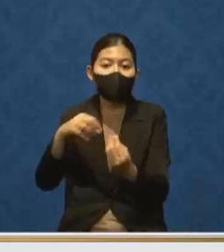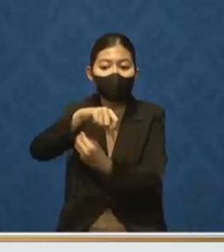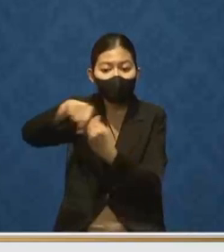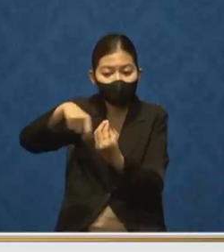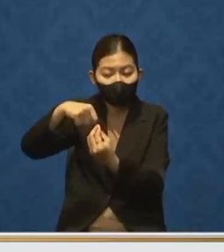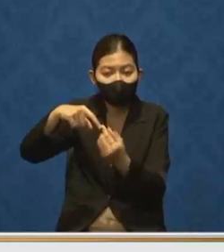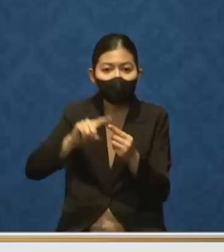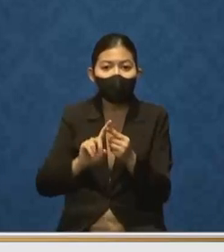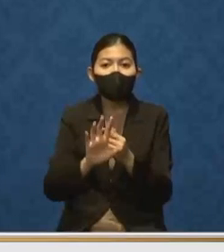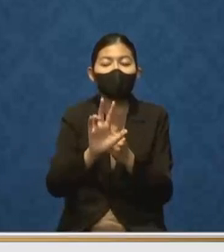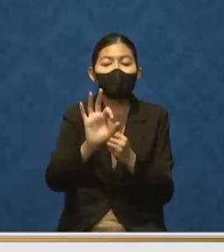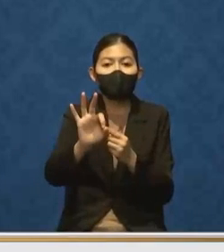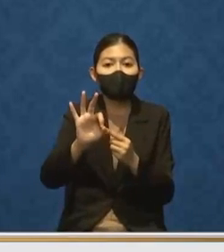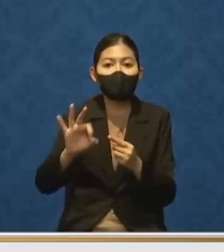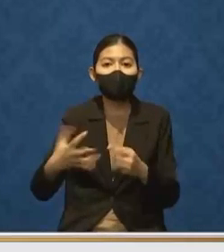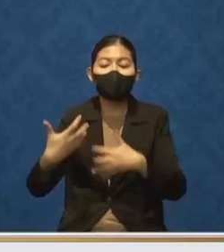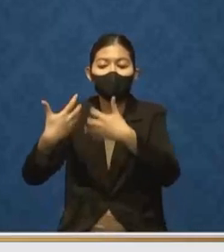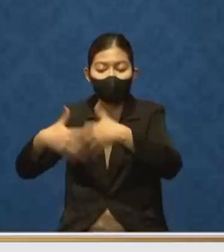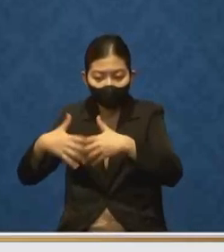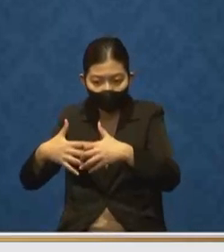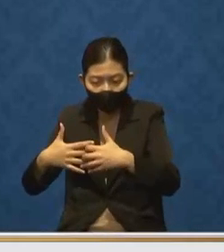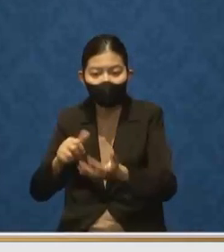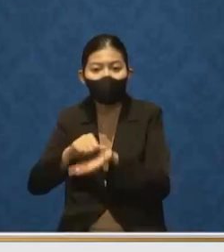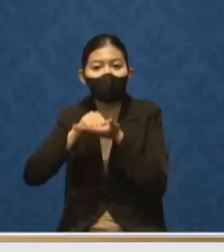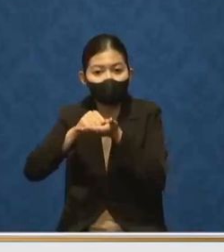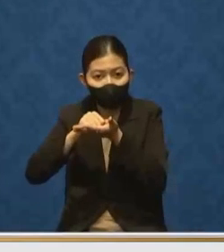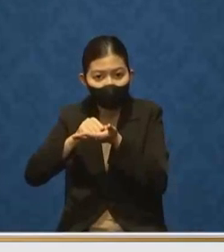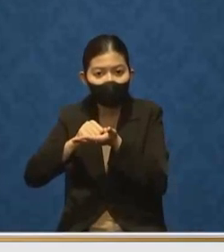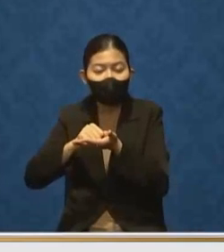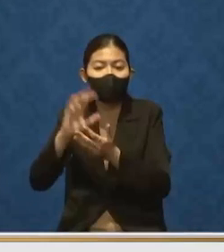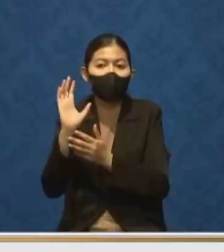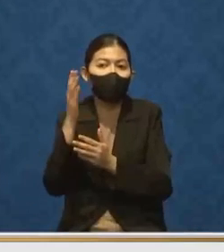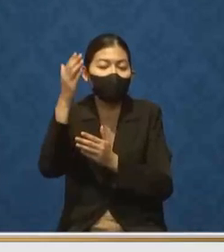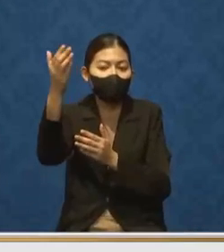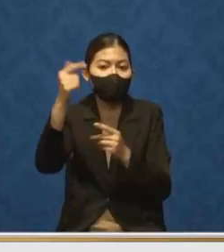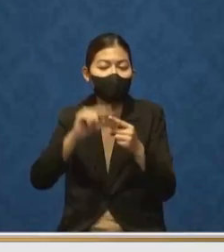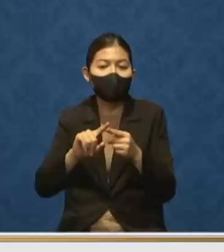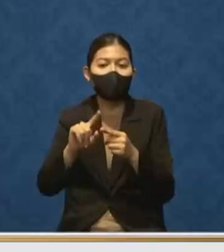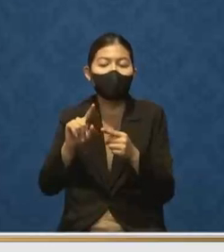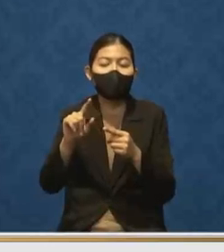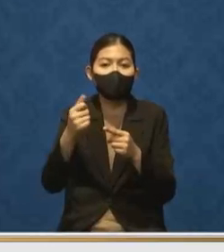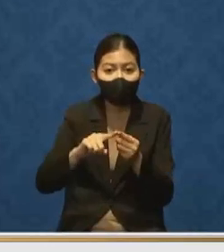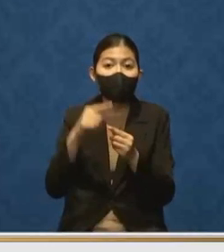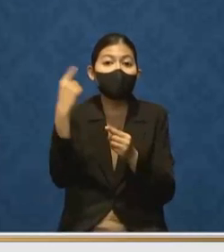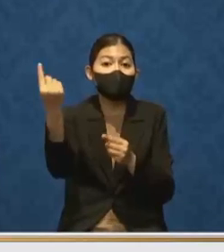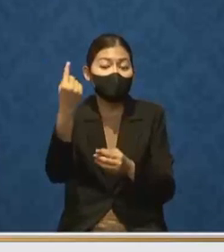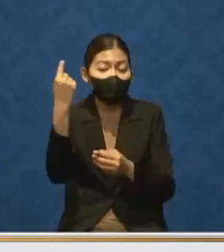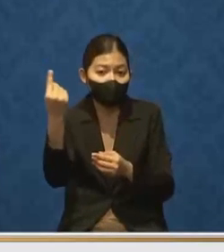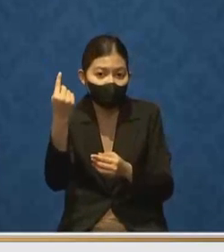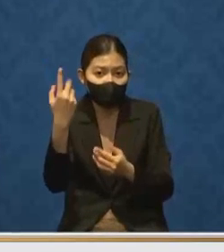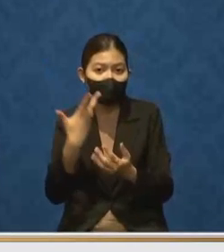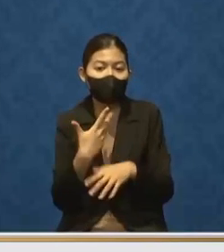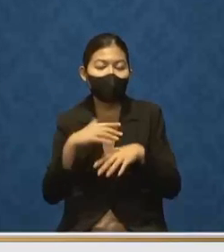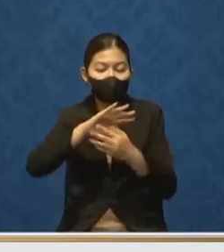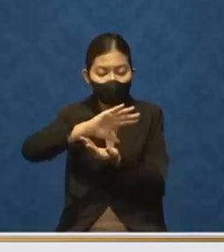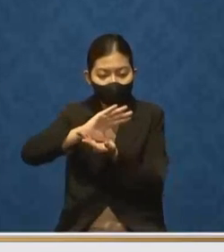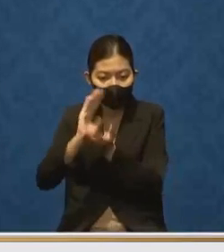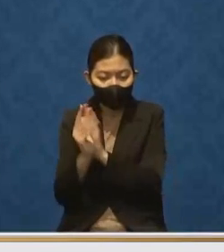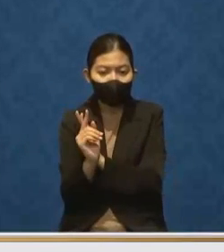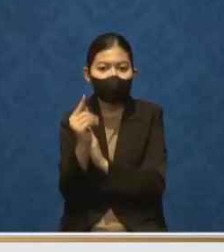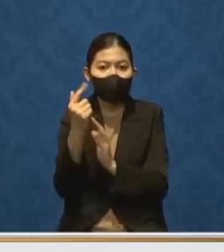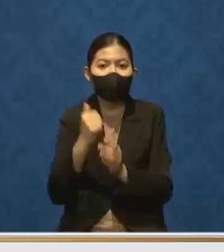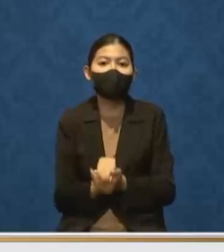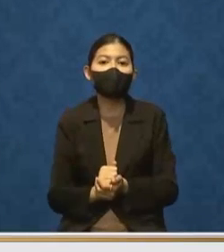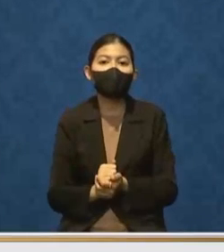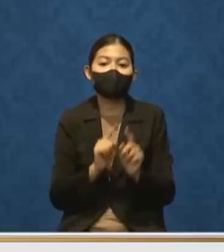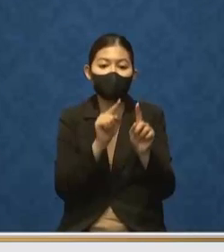พัฒนาอุตสาหกรรมและบริการแห่งอนาคต 10. รัฐบาลดิจิทัล 11. สร้างรายได้จากการท่องเที่ยว 1.4 งบประมาณรายจ่ายบุคลากร